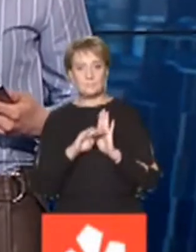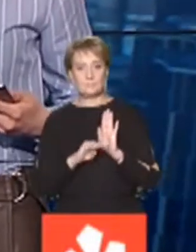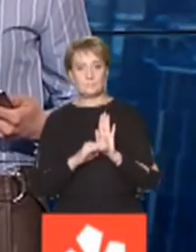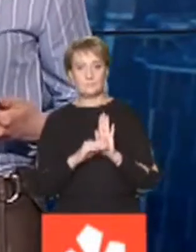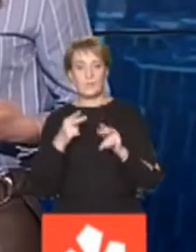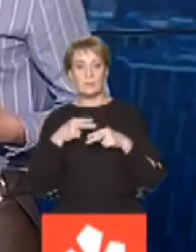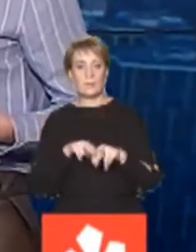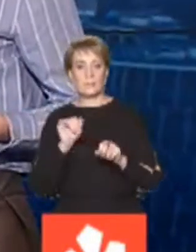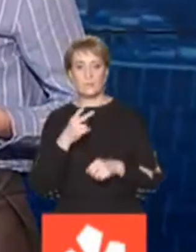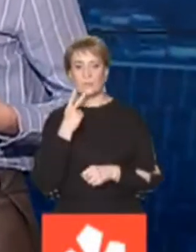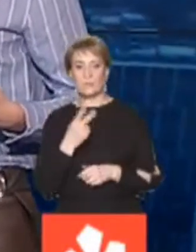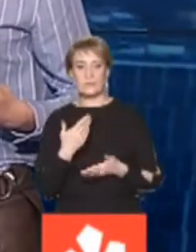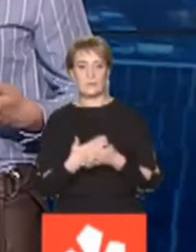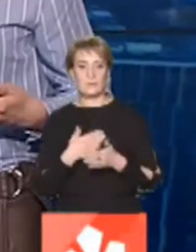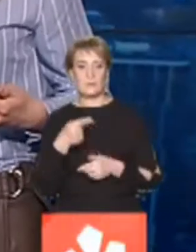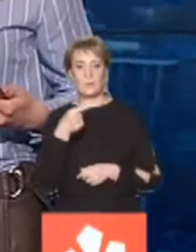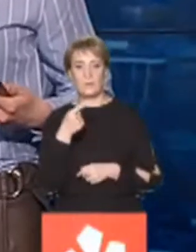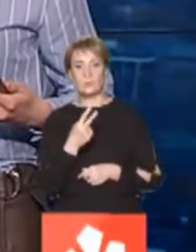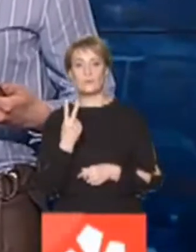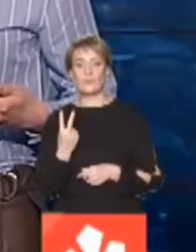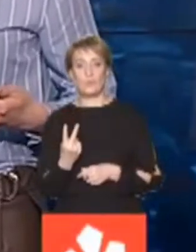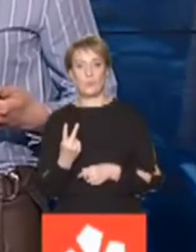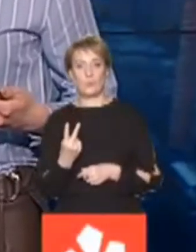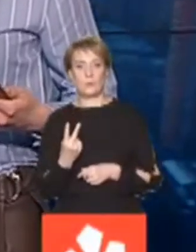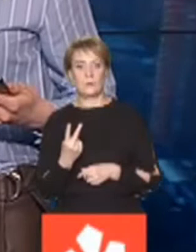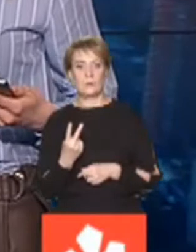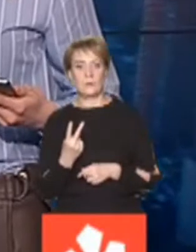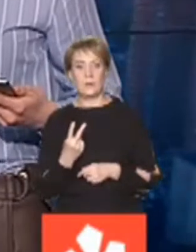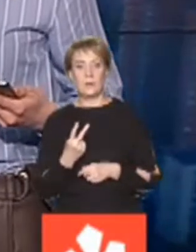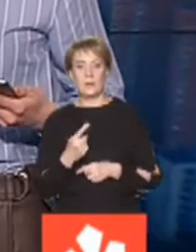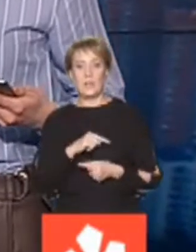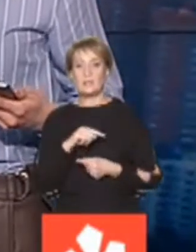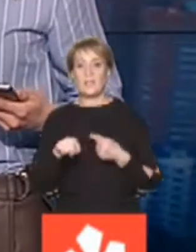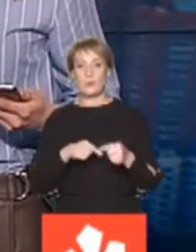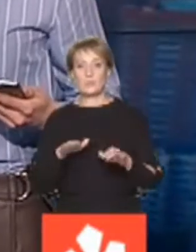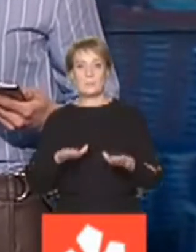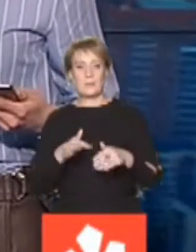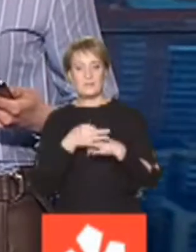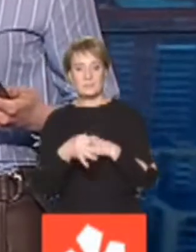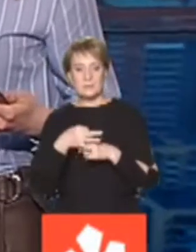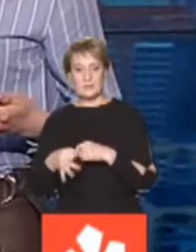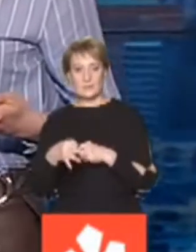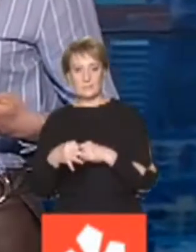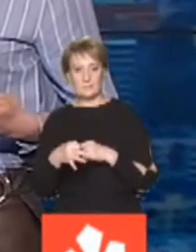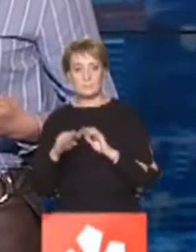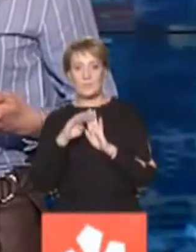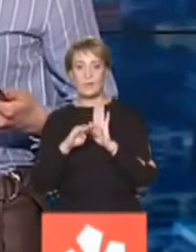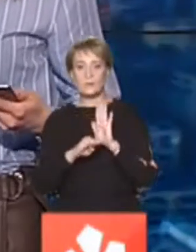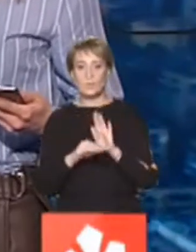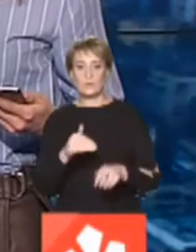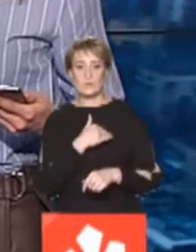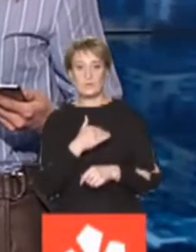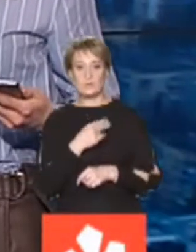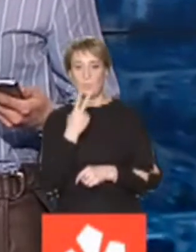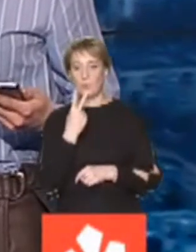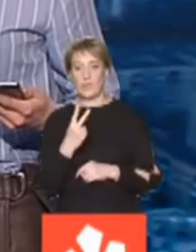можете спостерігати близько мінус 2 градусів. Це у середмісті. На околицях міста, звичайно, стовпчики термометрів покажуть